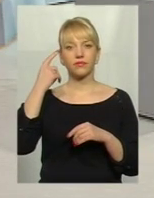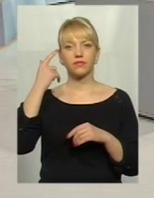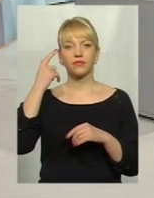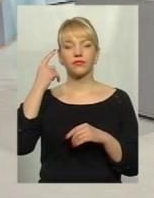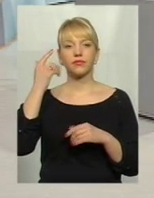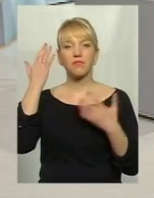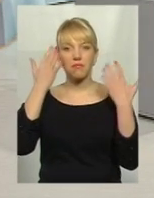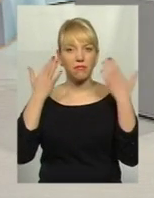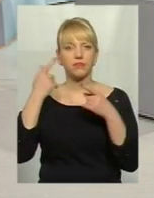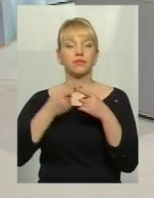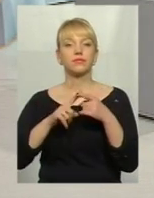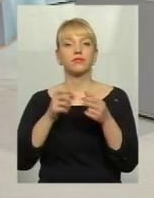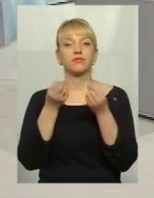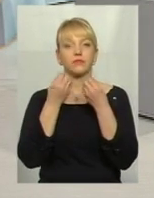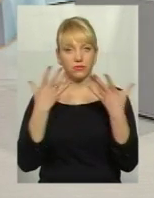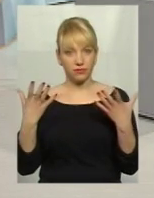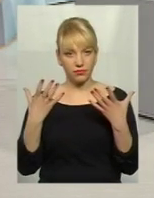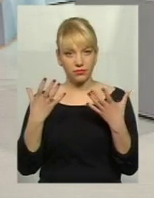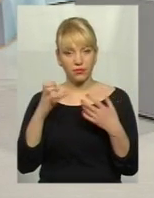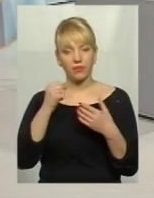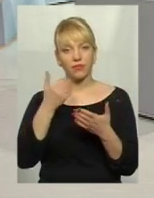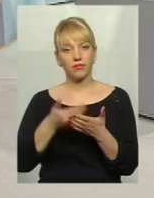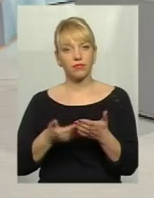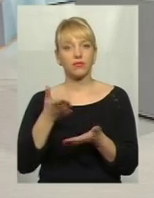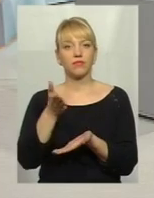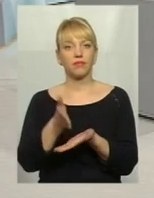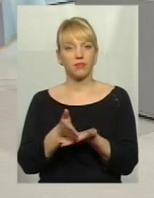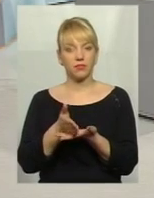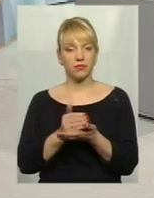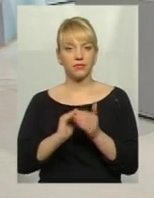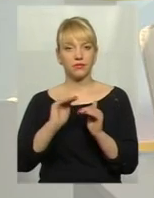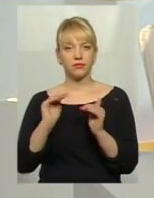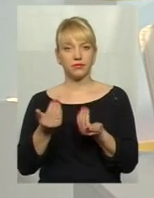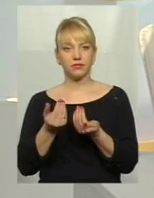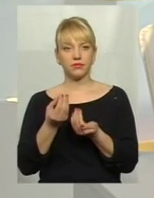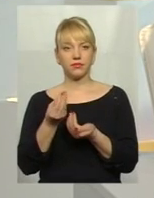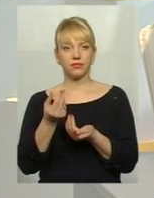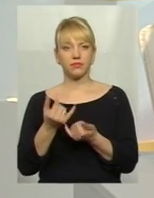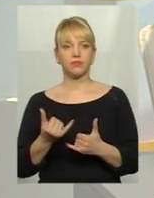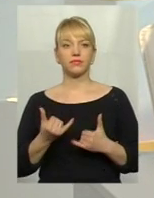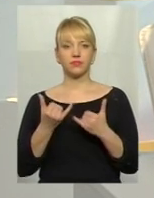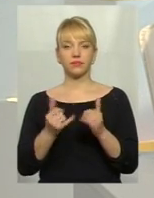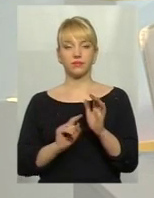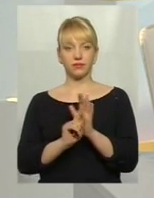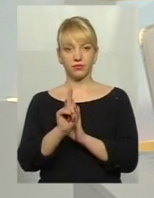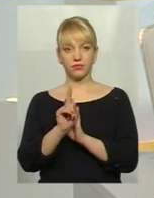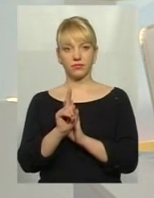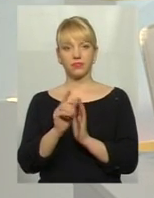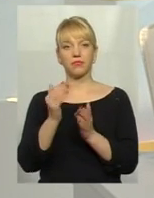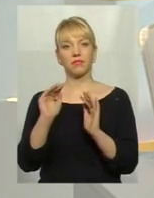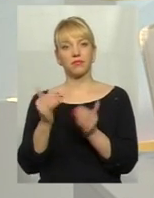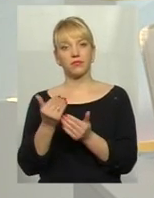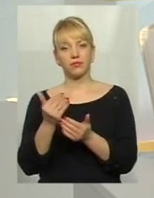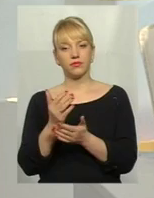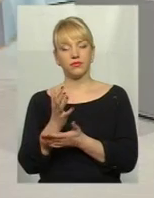а от маємо зменшення коштів для старту, скажімо, менше ресурсу